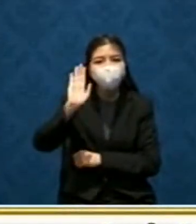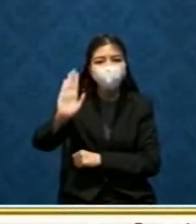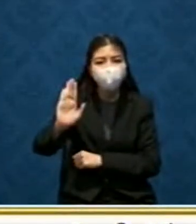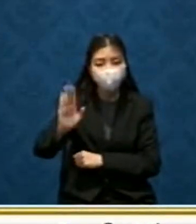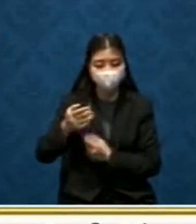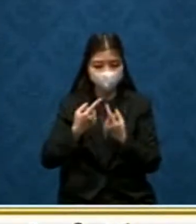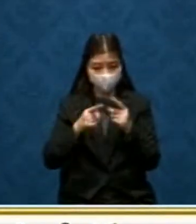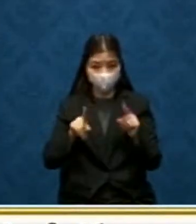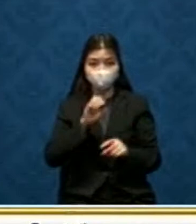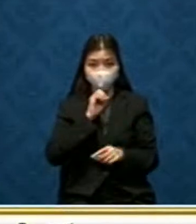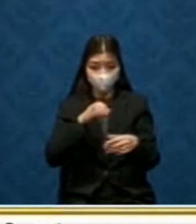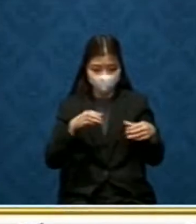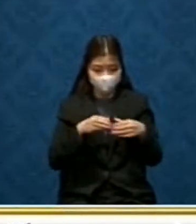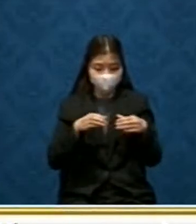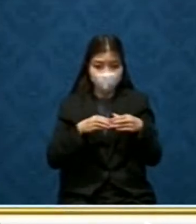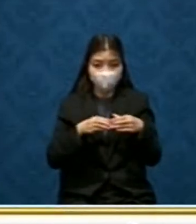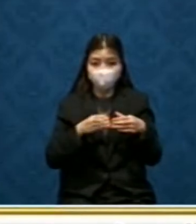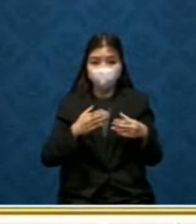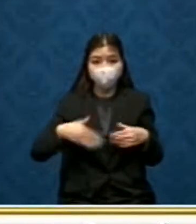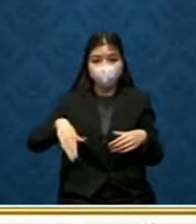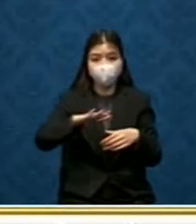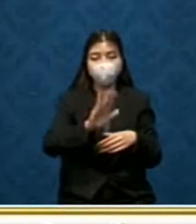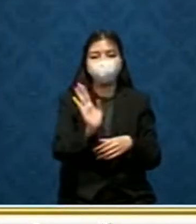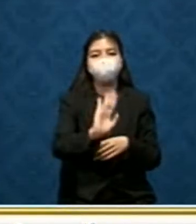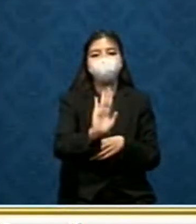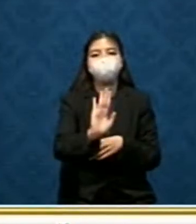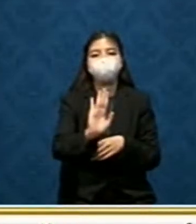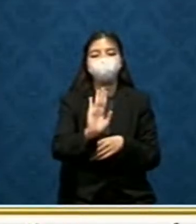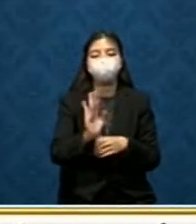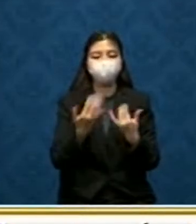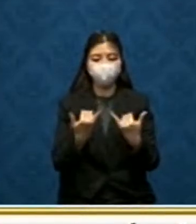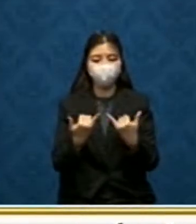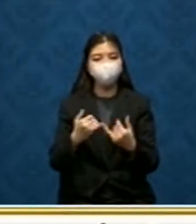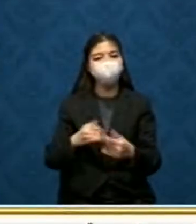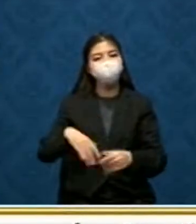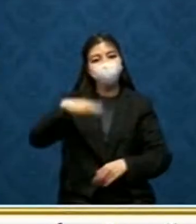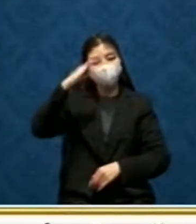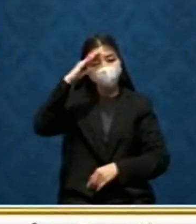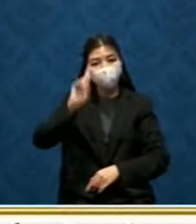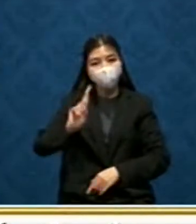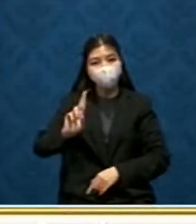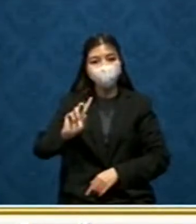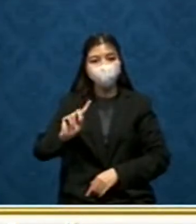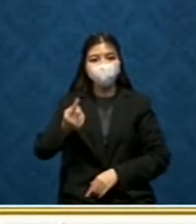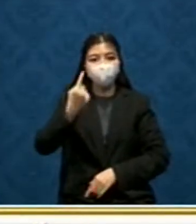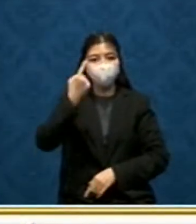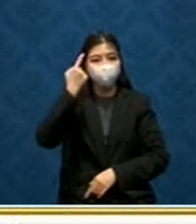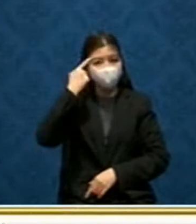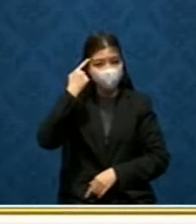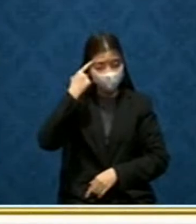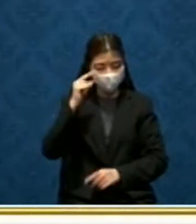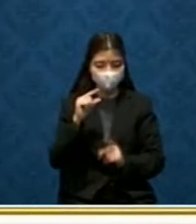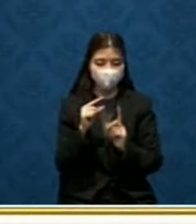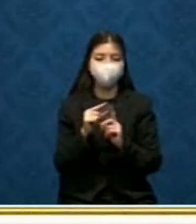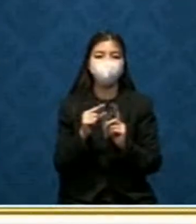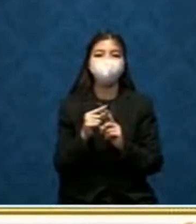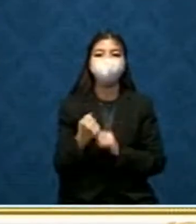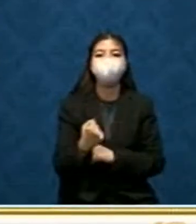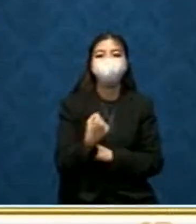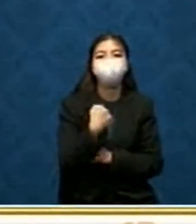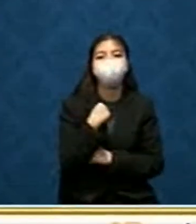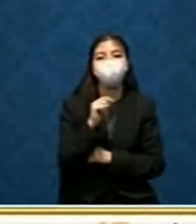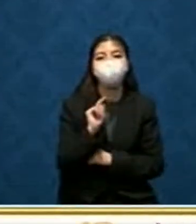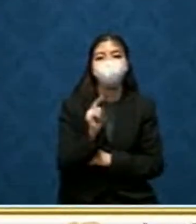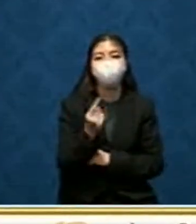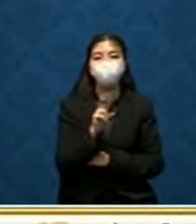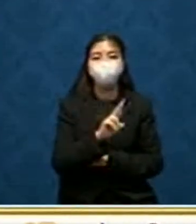รุ่นใหม่คนพ กaut Romiddageเขากคิดบริบทความมนคงใหม่ของบริบทโรกเขาก